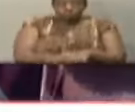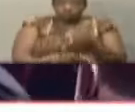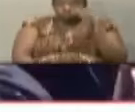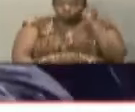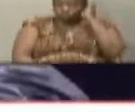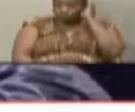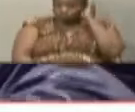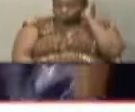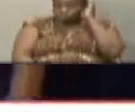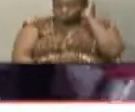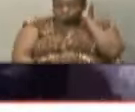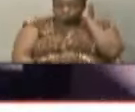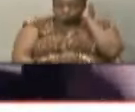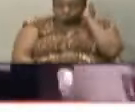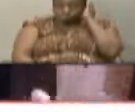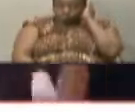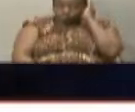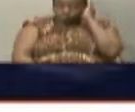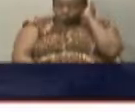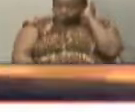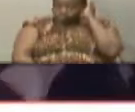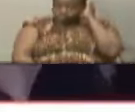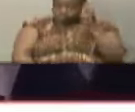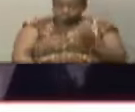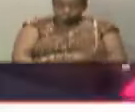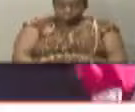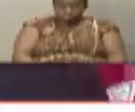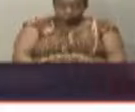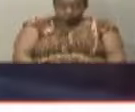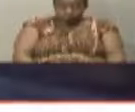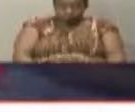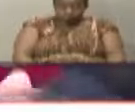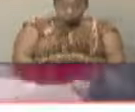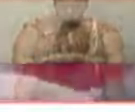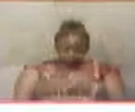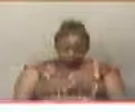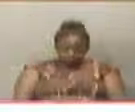Yudaya Namyalo yakusakidde eggulo lino.